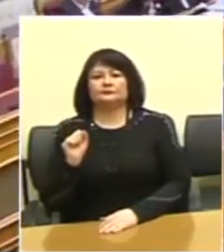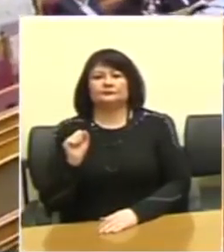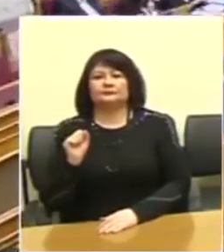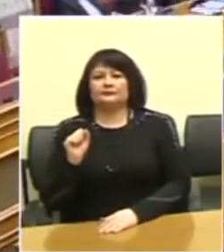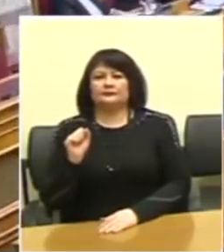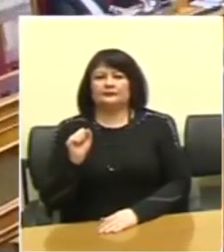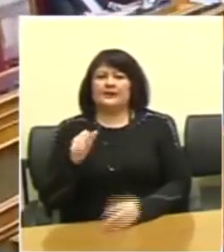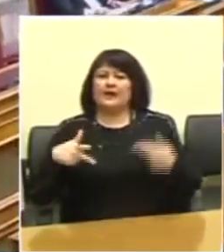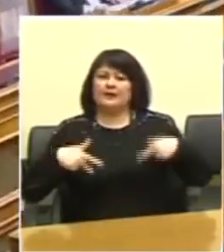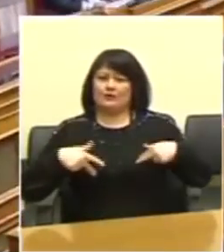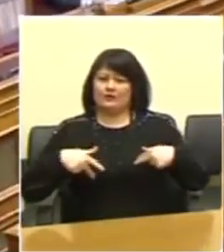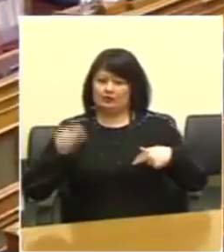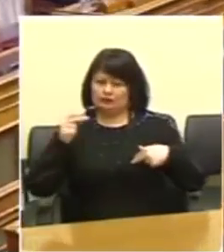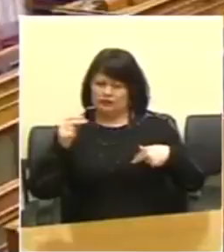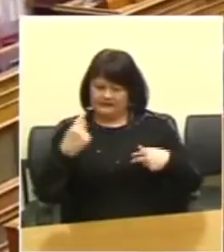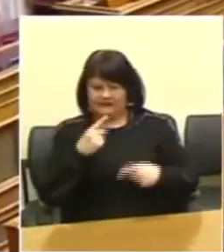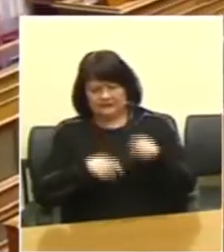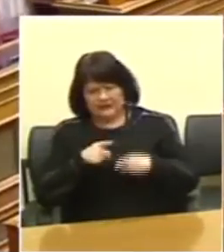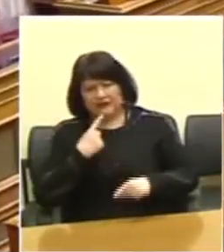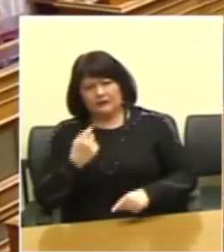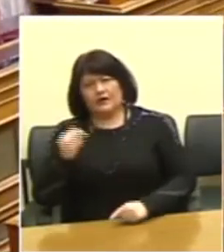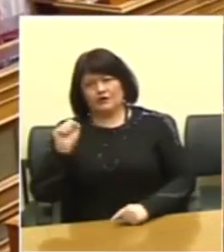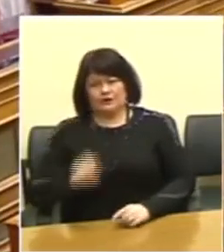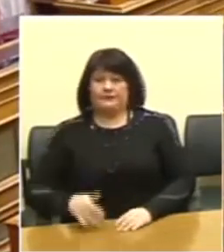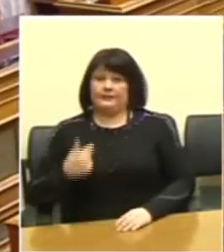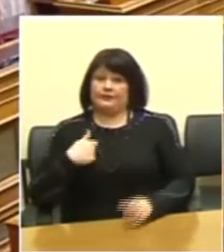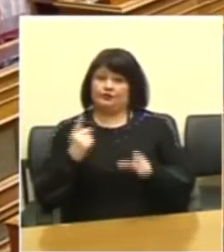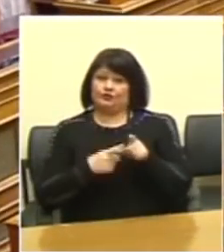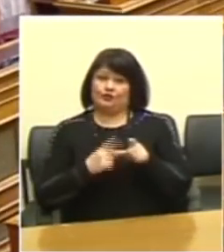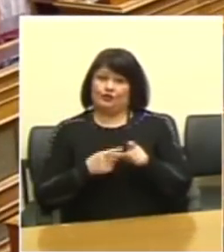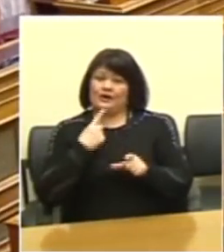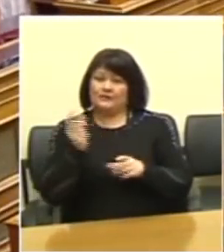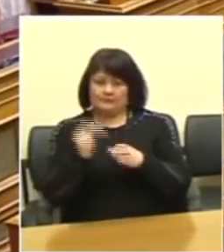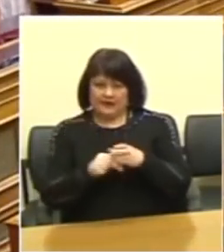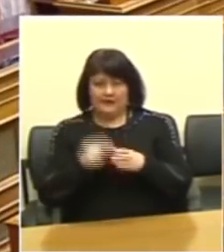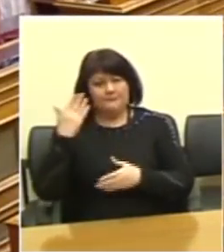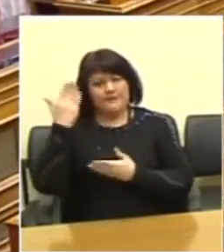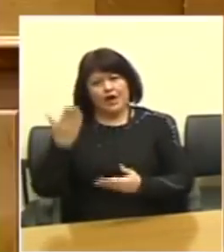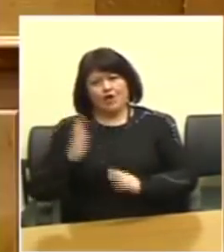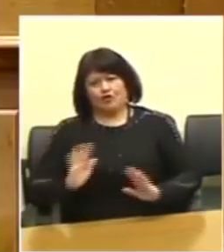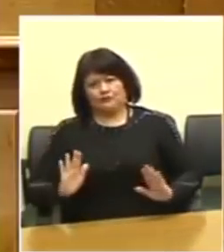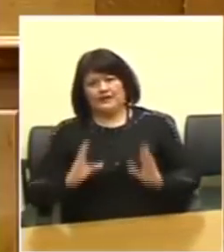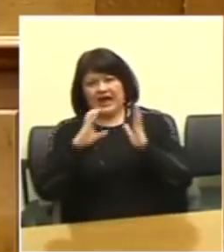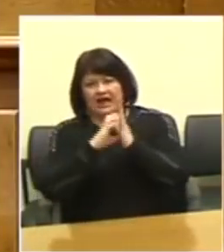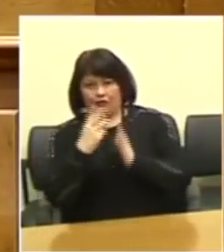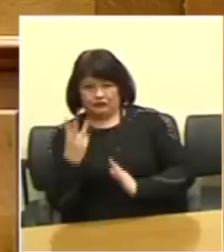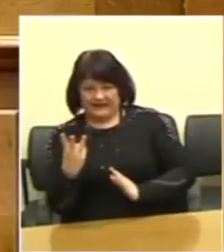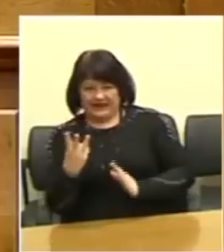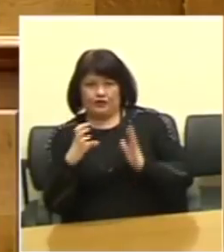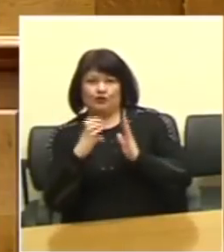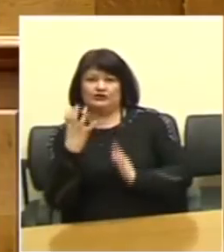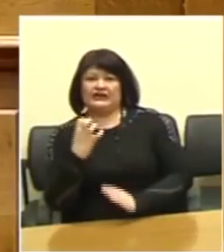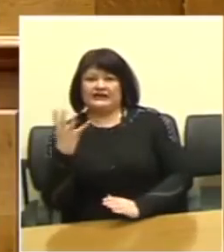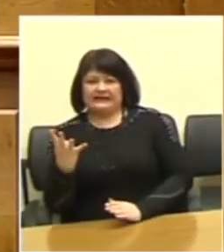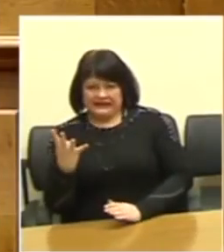της κυβερνητικής πλειοψηφίας. Το ΚΚΕ ψήφισε παρόν στα άρθρα 3,